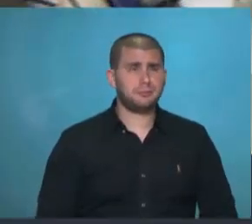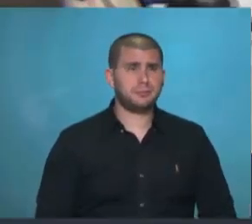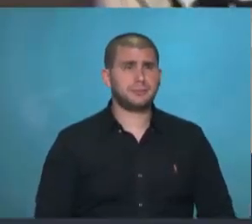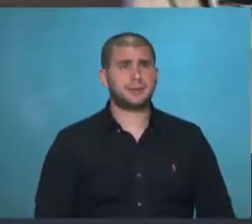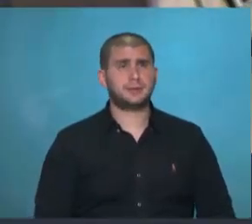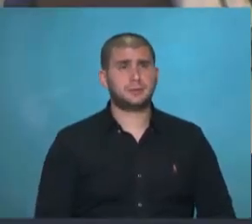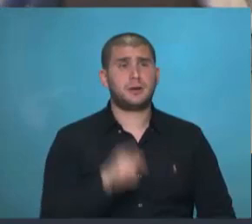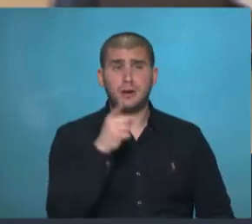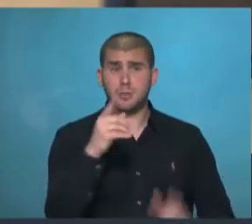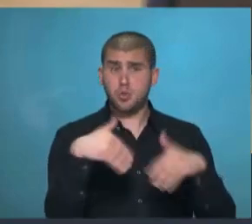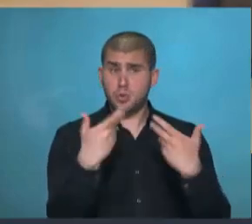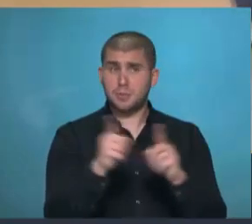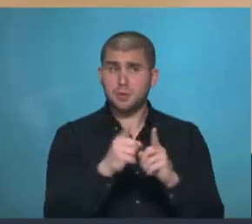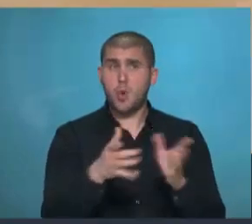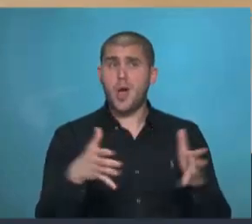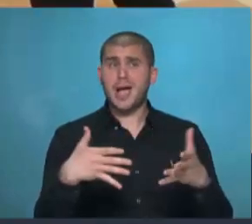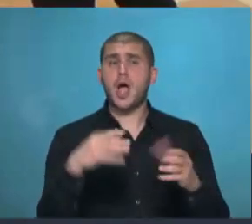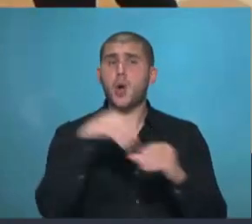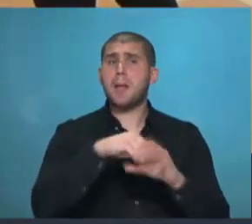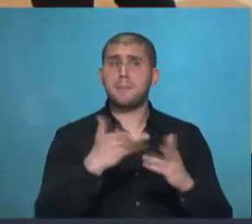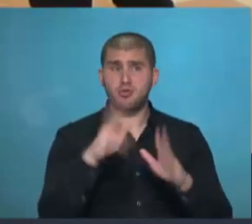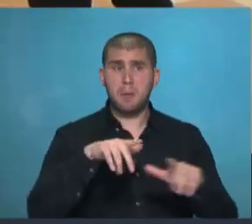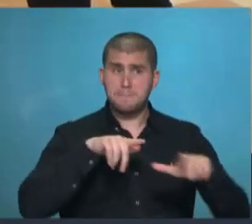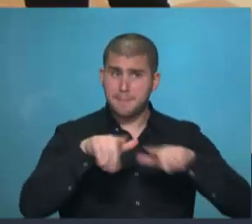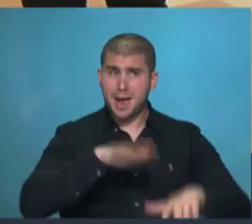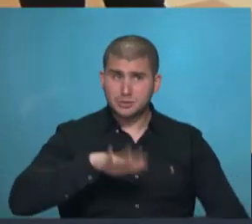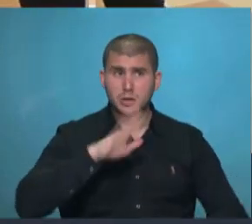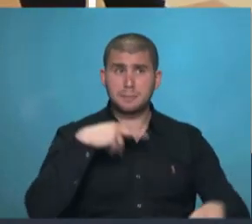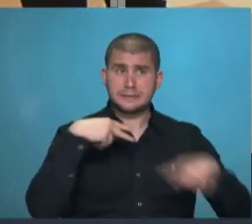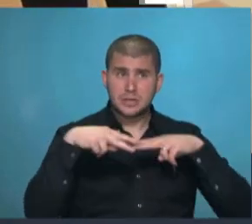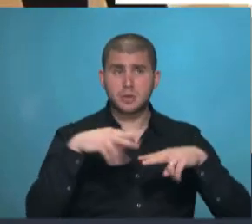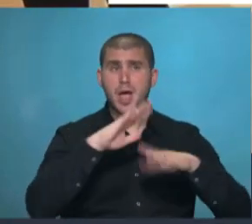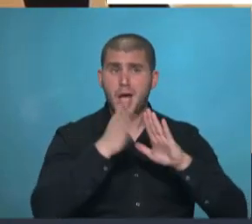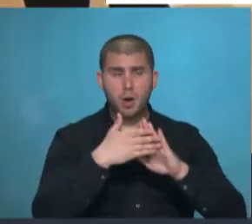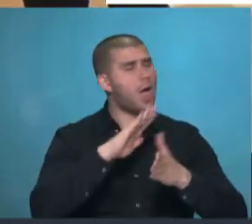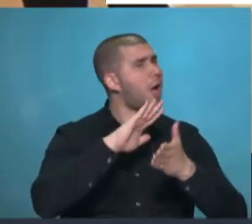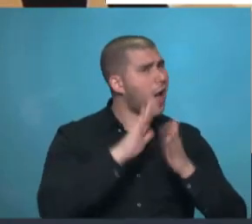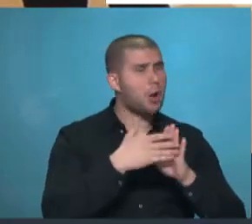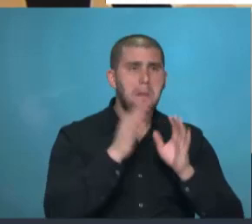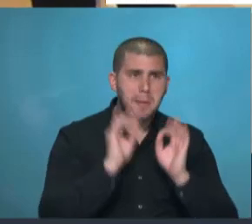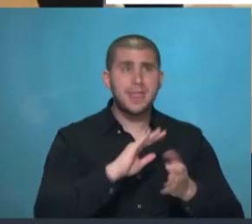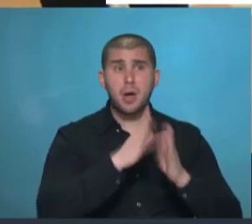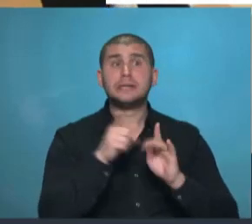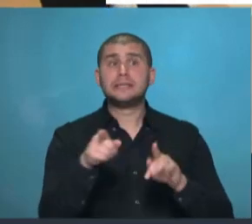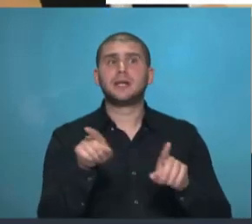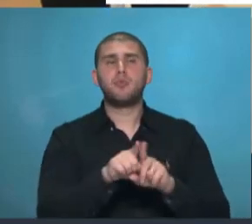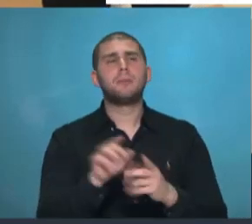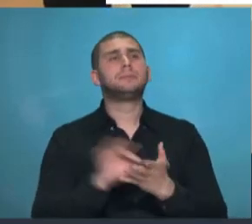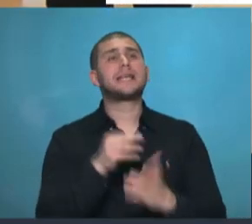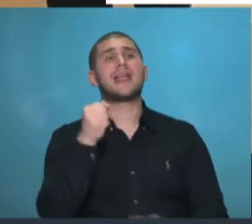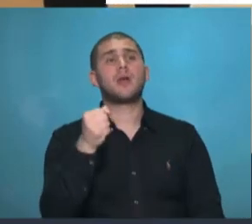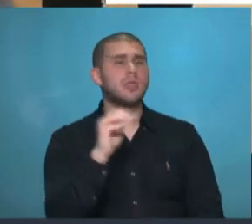אתם נותנים להם בעצם ערכה שכוללת מה? יש פה גם מפה של האזור, גם מסעדות, אטרקציות? הכל, הכל, באמת הכל. שזה בעצם של משרד